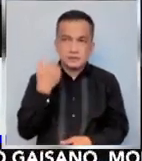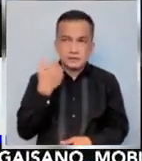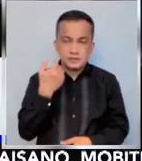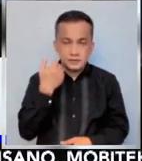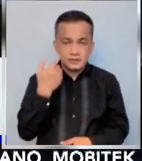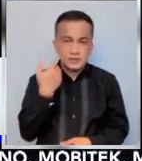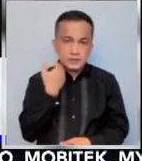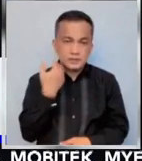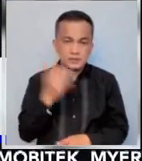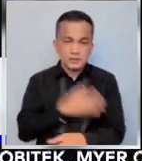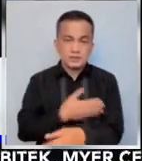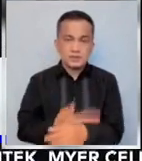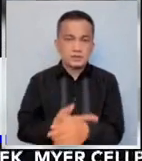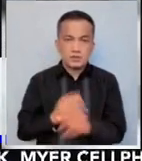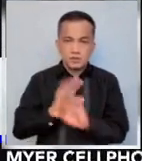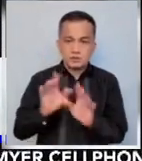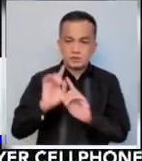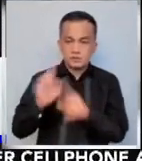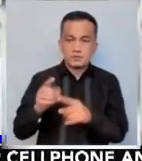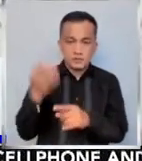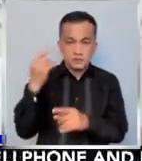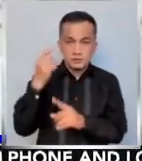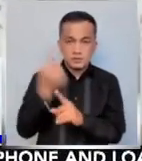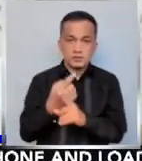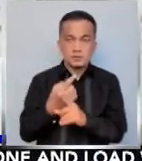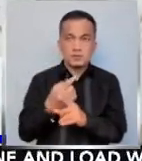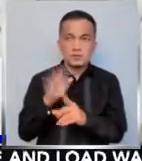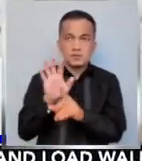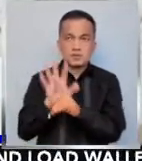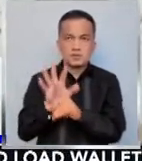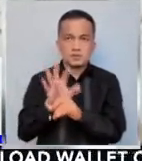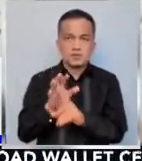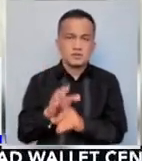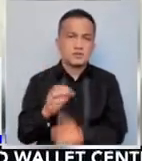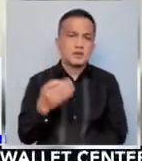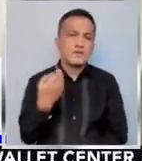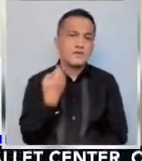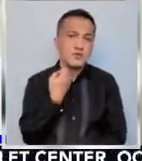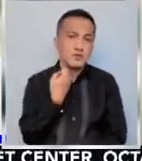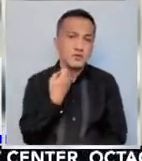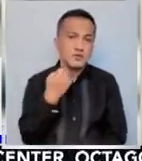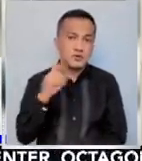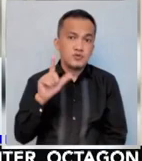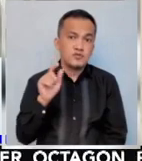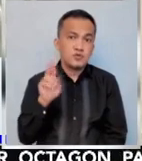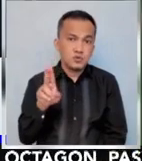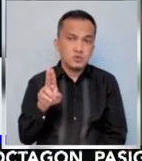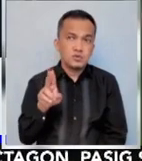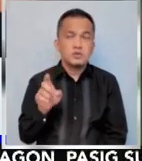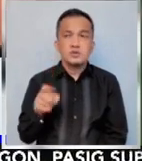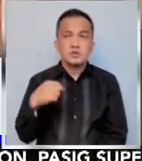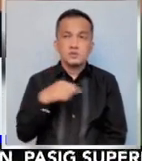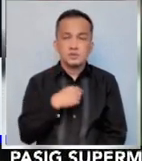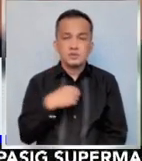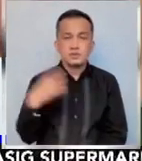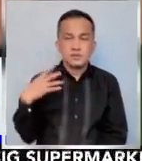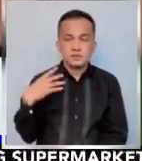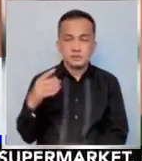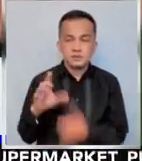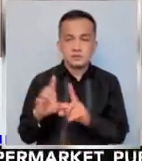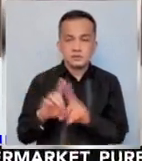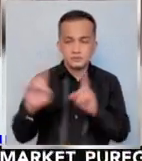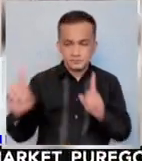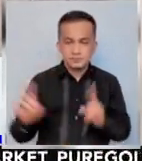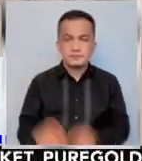buwan po, kasi parang uso yung trangkaso, yung mga flu natin. So pag ganun, yun nga po, ina-apply namin yung distance learning. Nasanay na rin daw sa